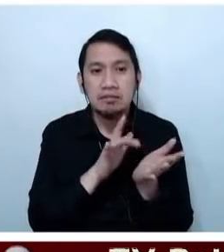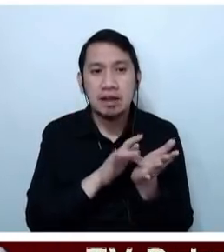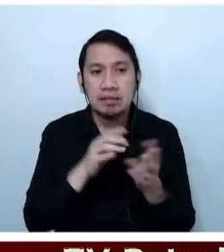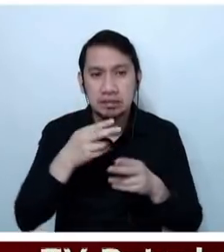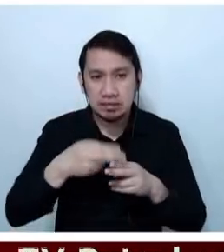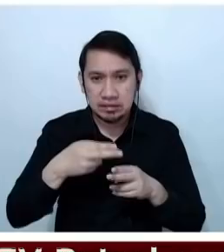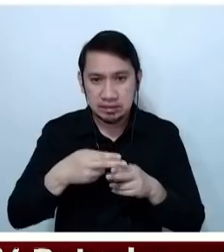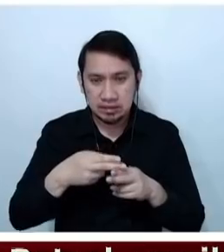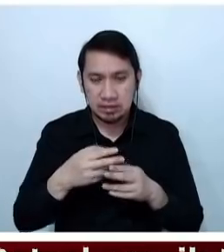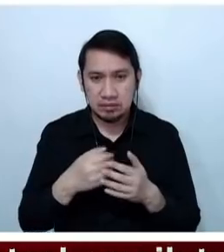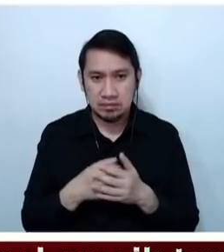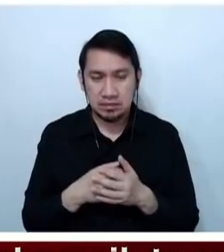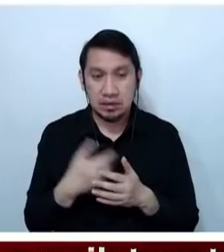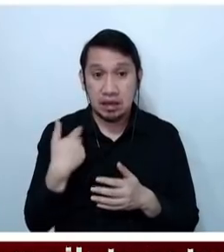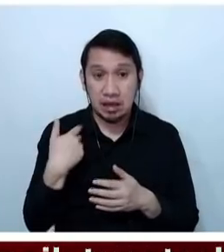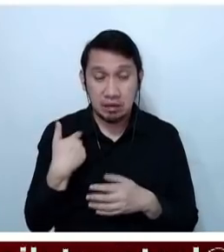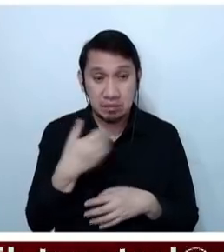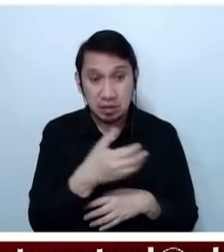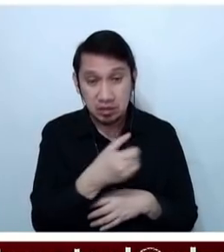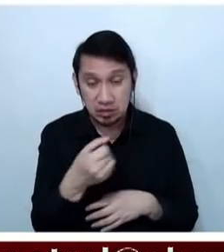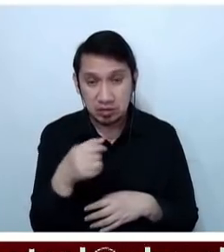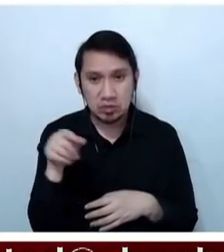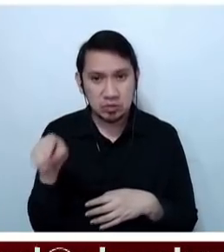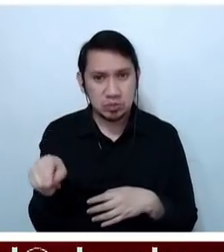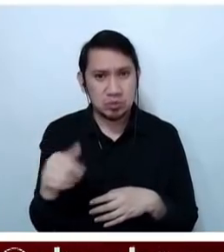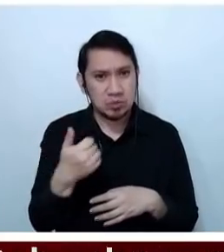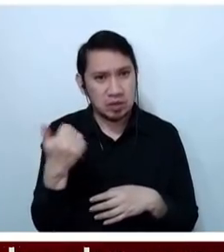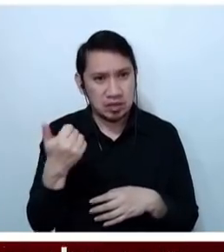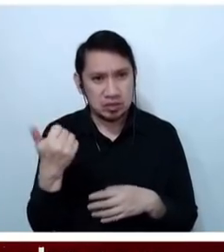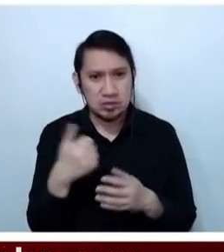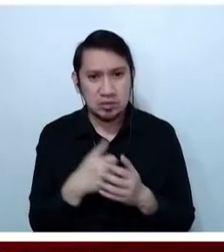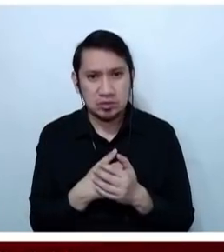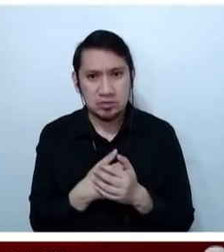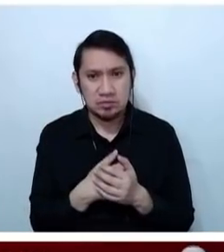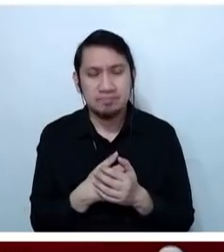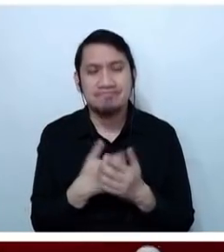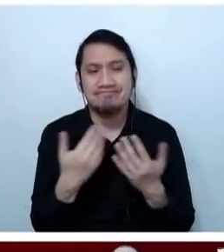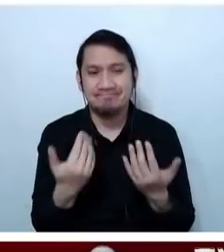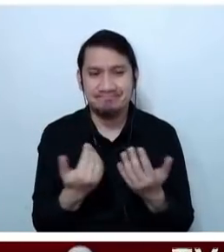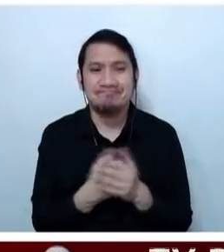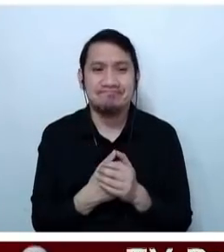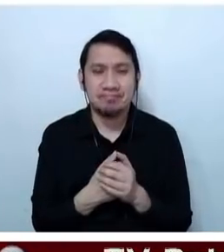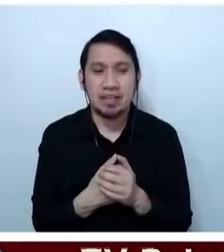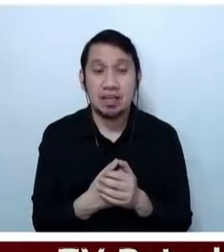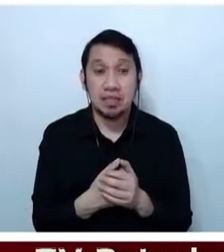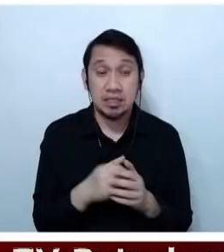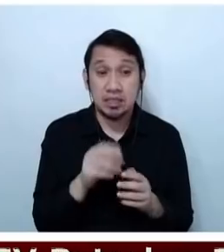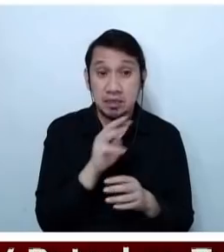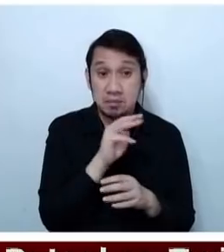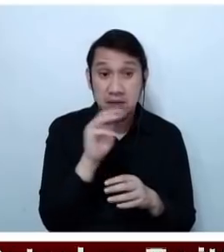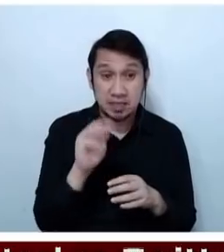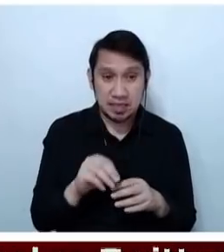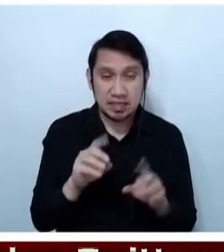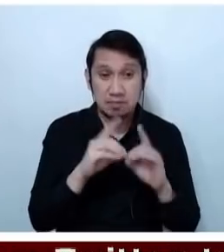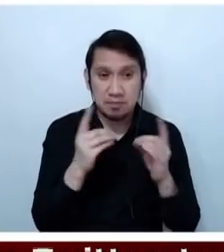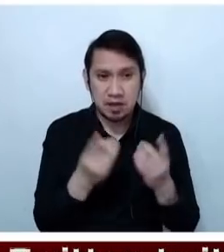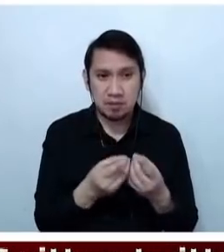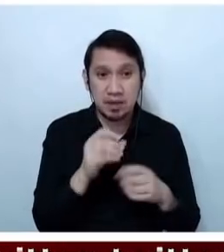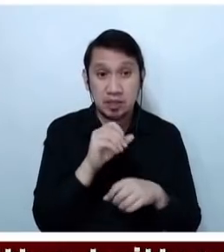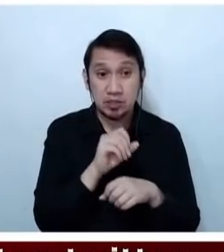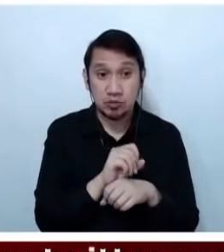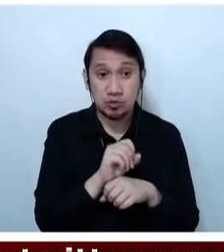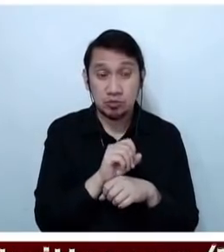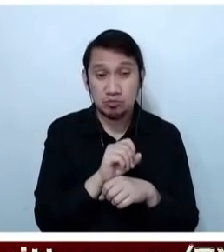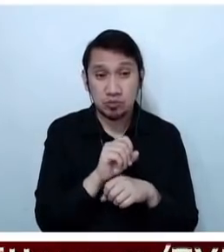may kumuha na rin ng SAP na para naman kay Renerio Salabo. Agad nakipag-ugnayan ang Manila Department of Social Welfare sa MPD